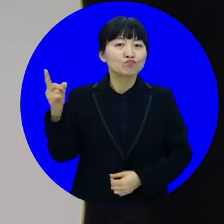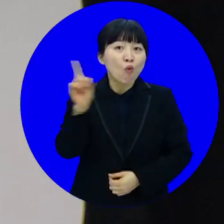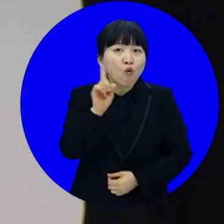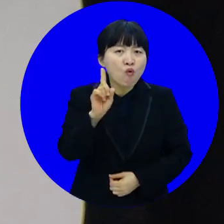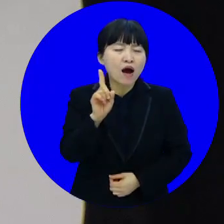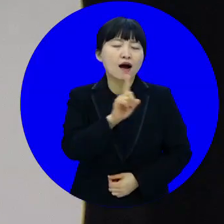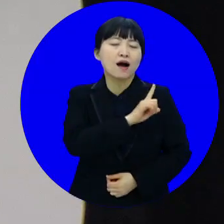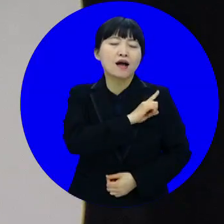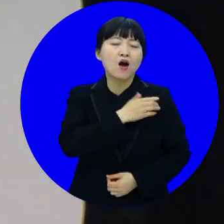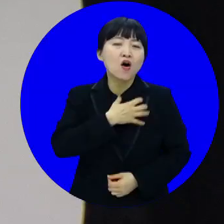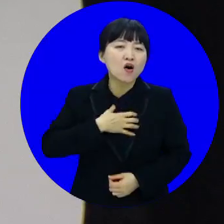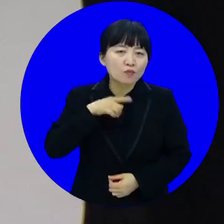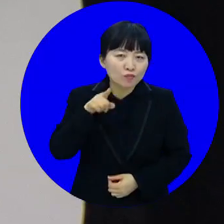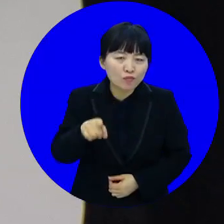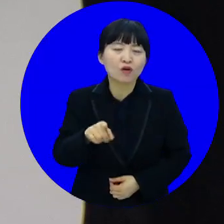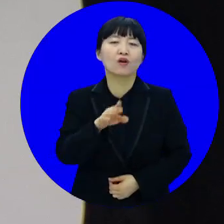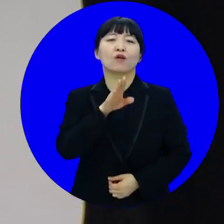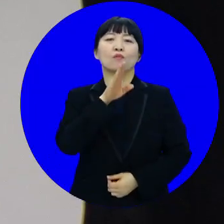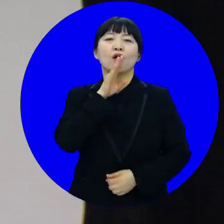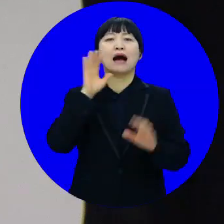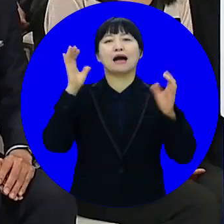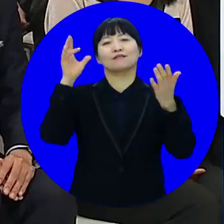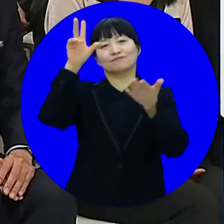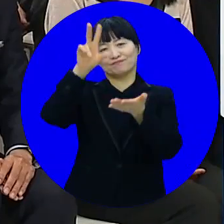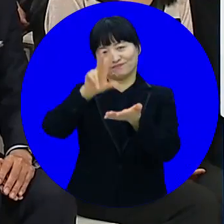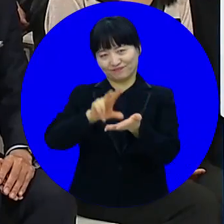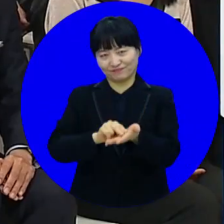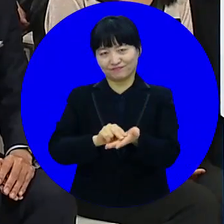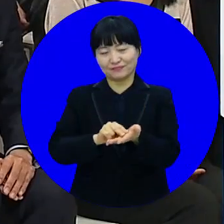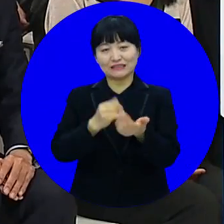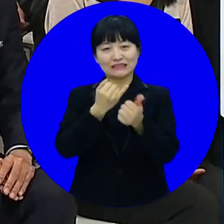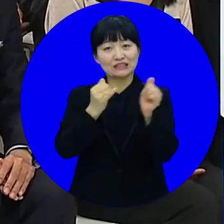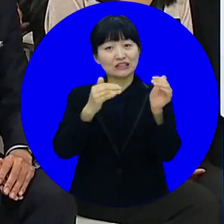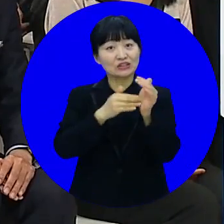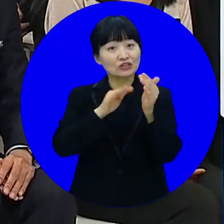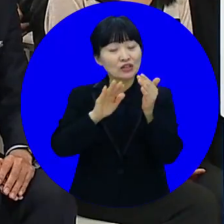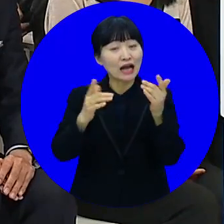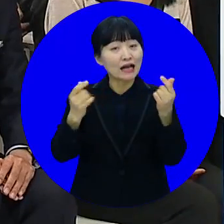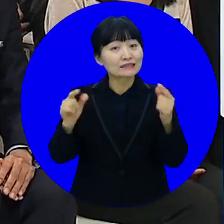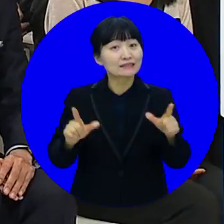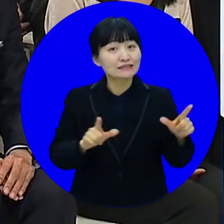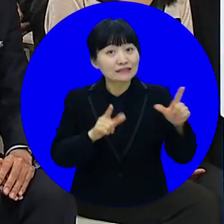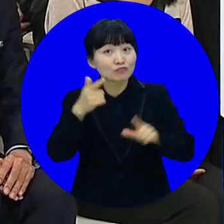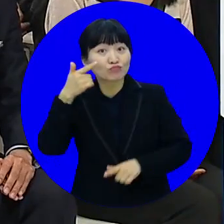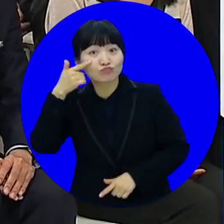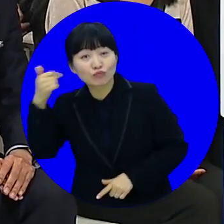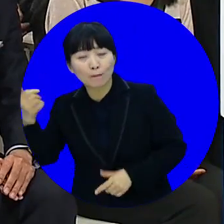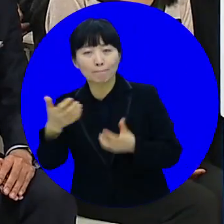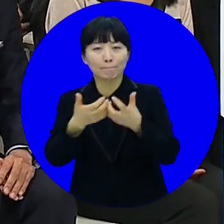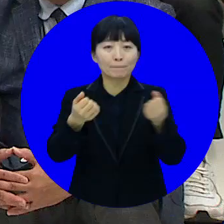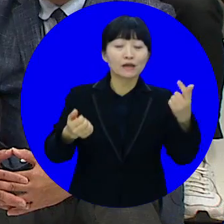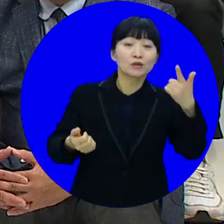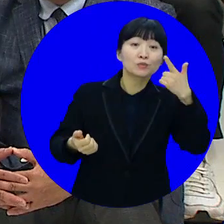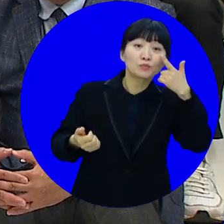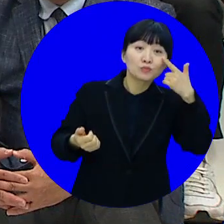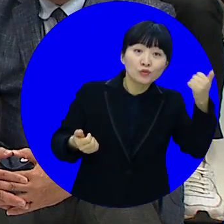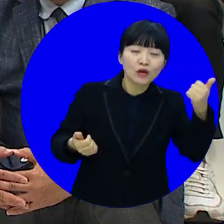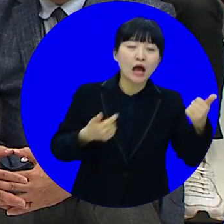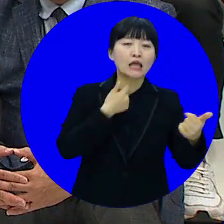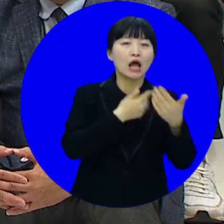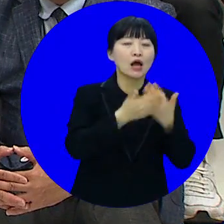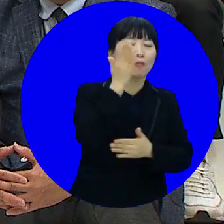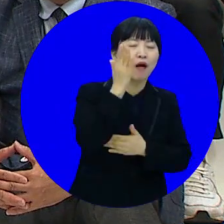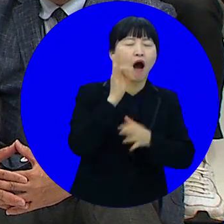가장 걱정스러운 건 바로 아이들 문제일 텐데요. 이혼 후에 아이와 함께 사는 부모님, 또 따로 사는 부모님들을